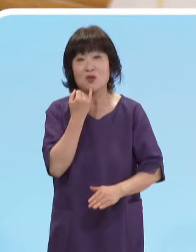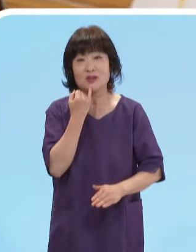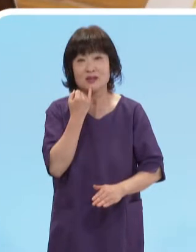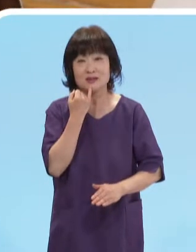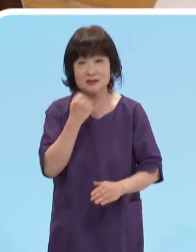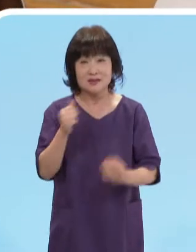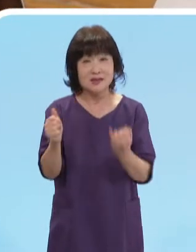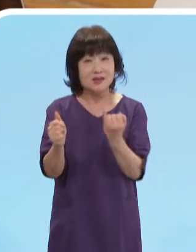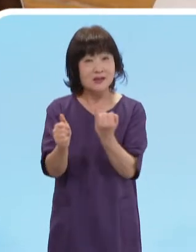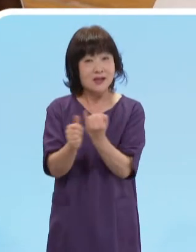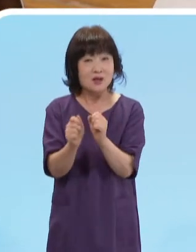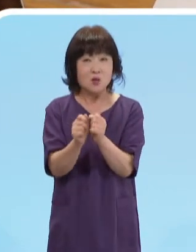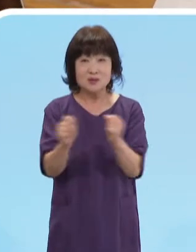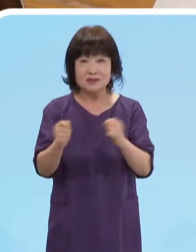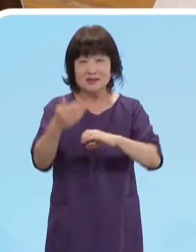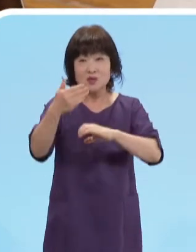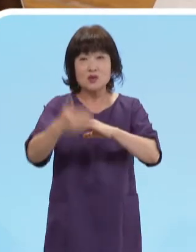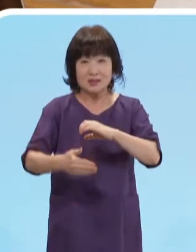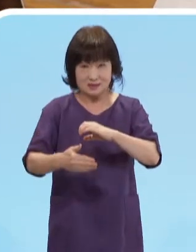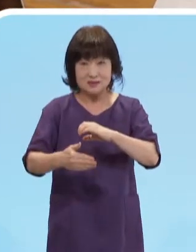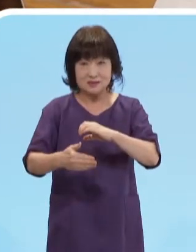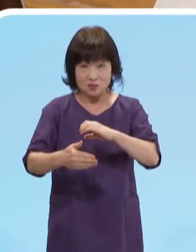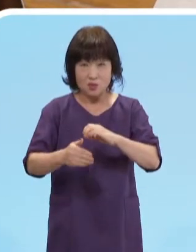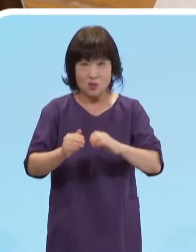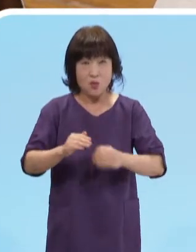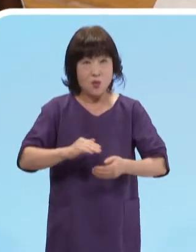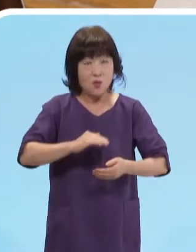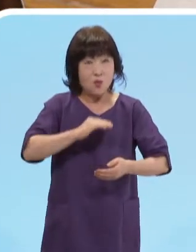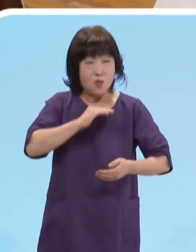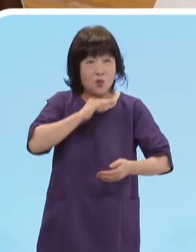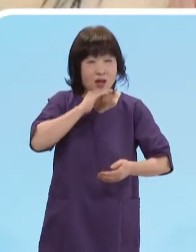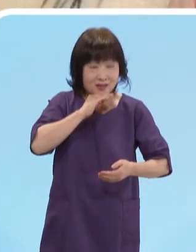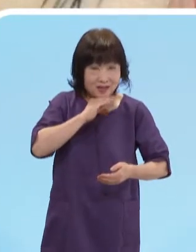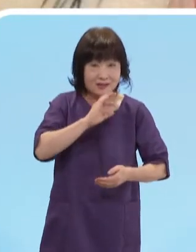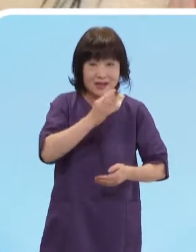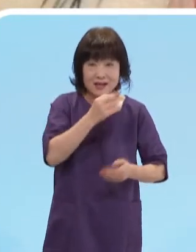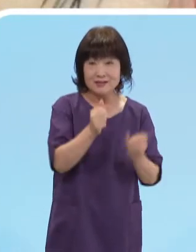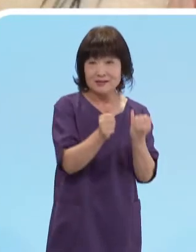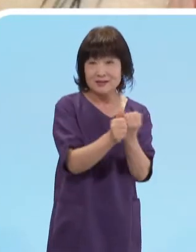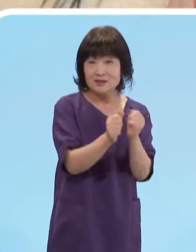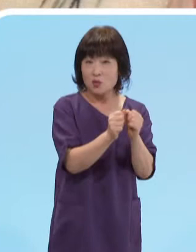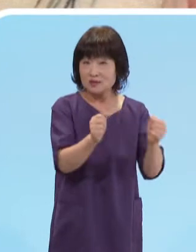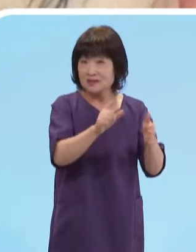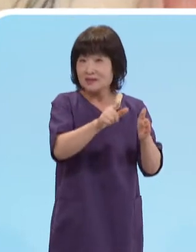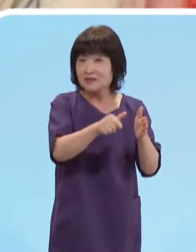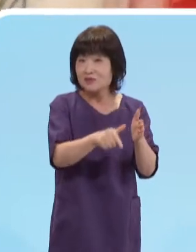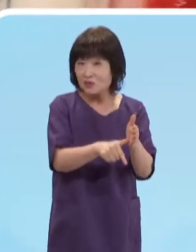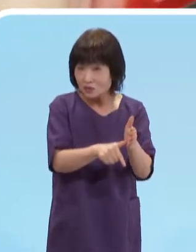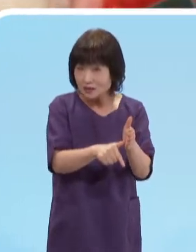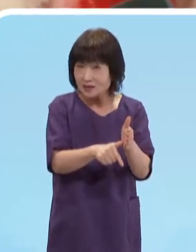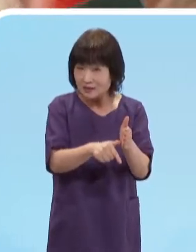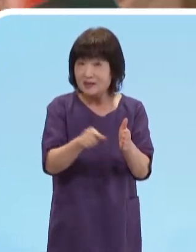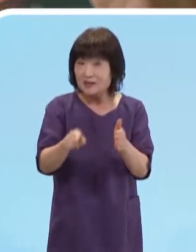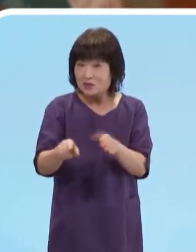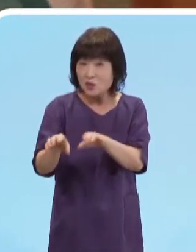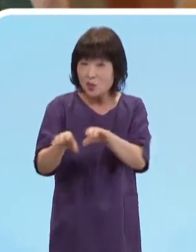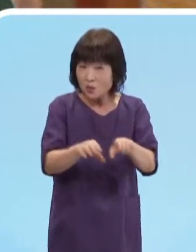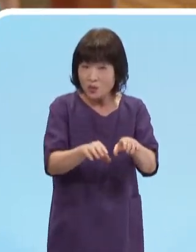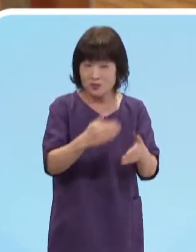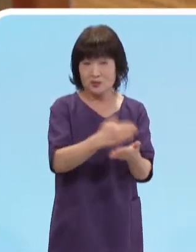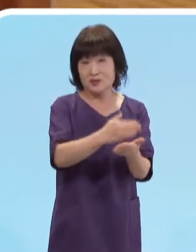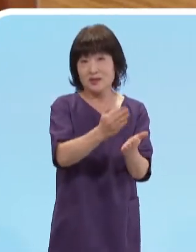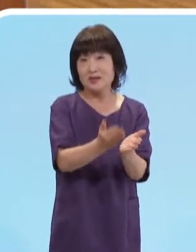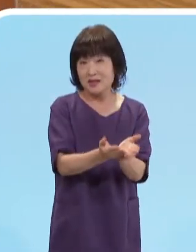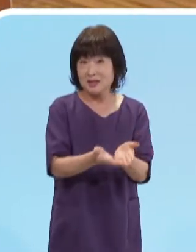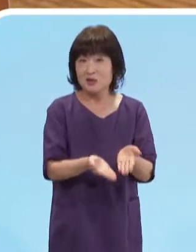結婚式の写真を年行かれてこう金婚式とかでそういう時のお祝いに載ってたりすると、昔を